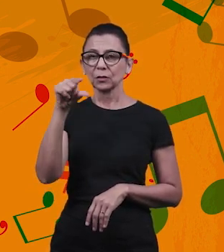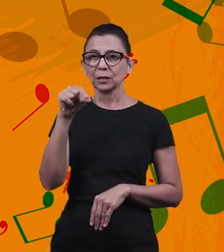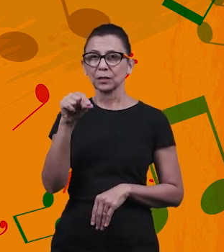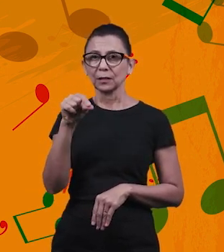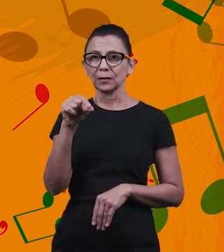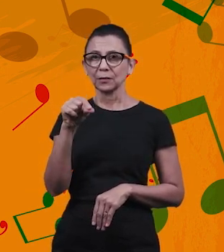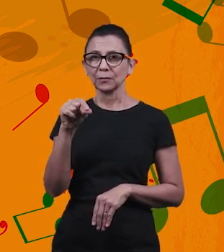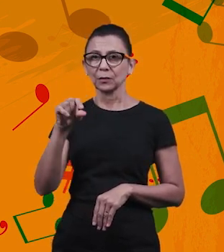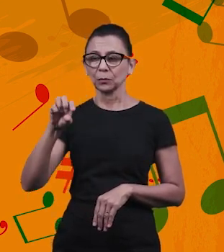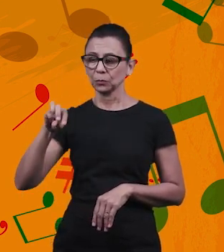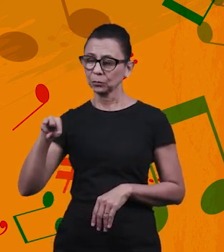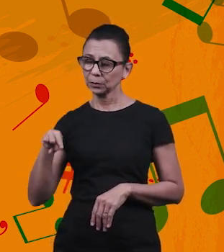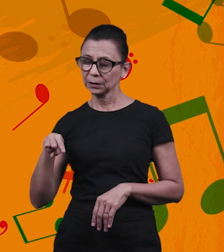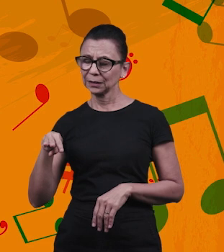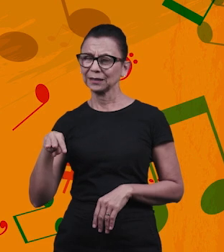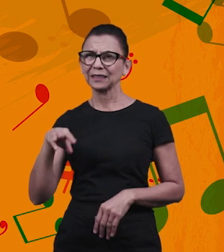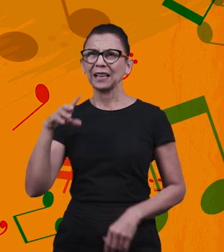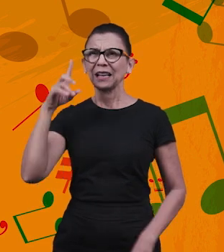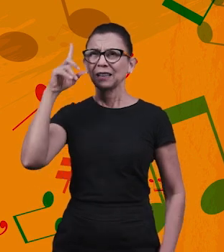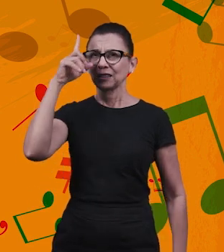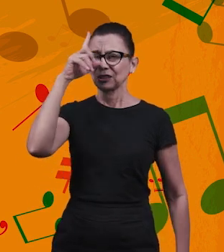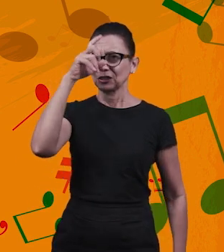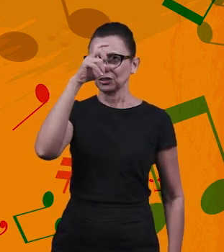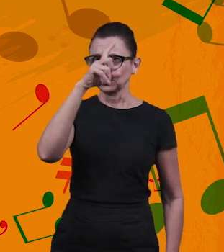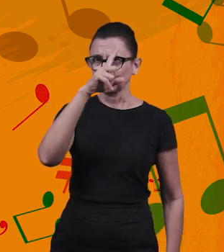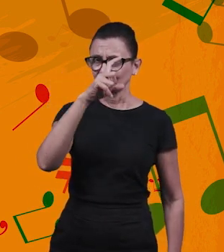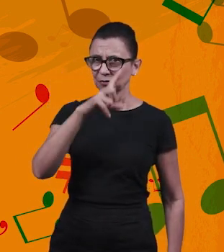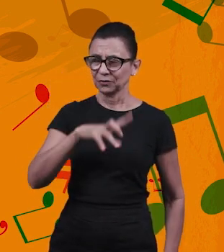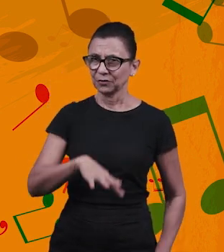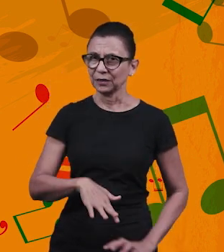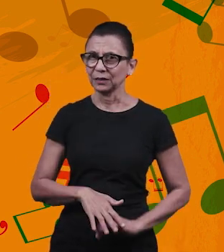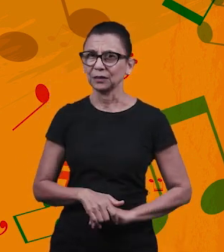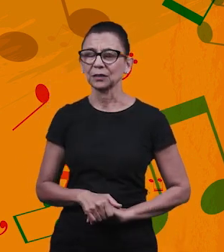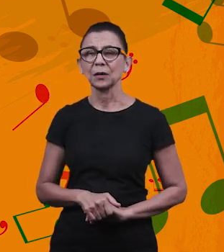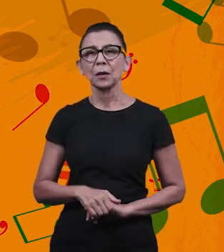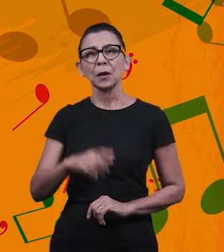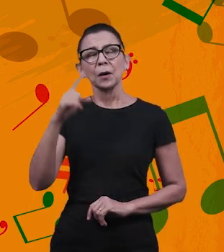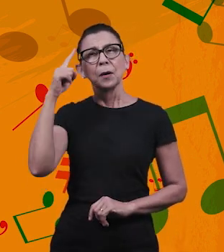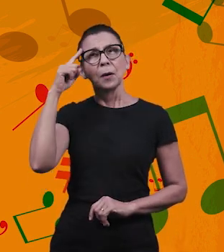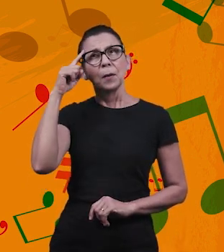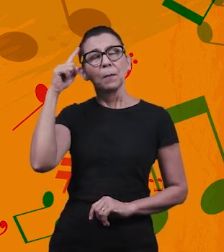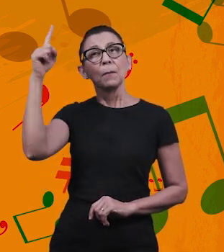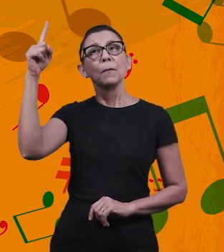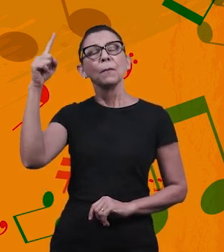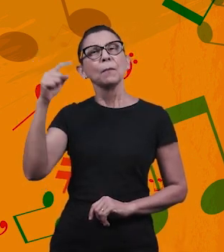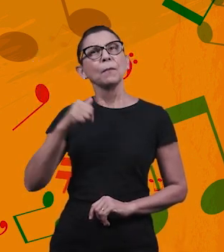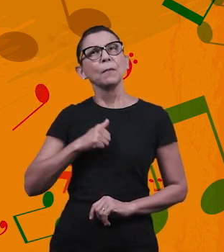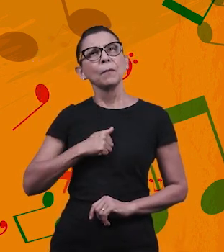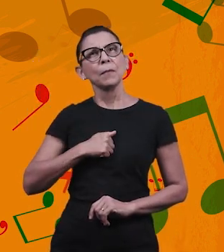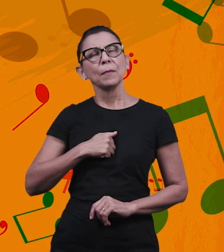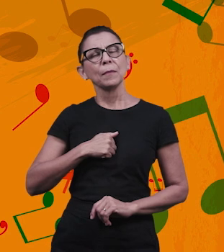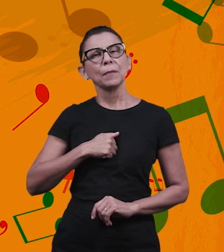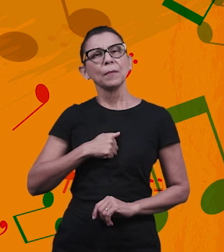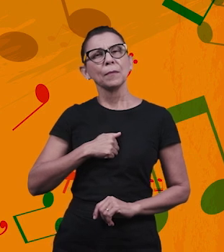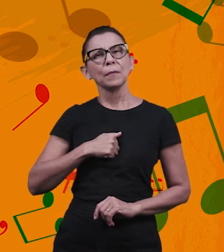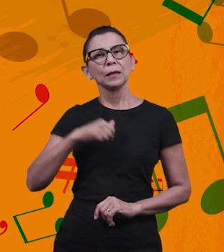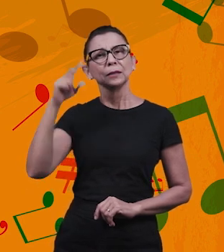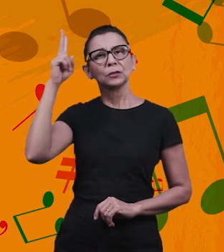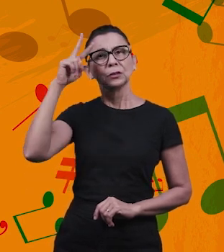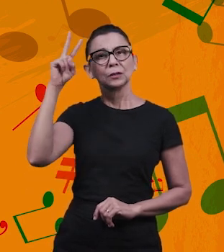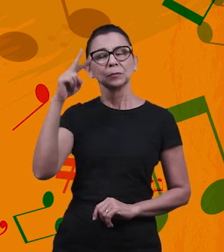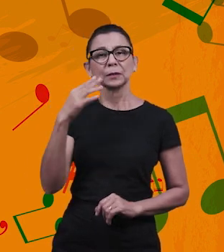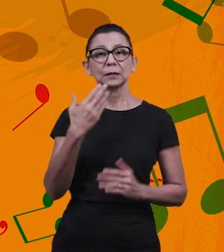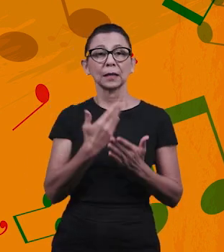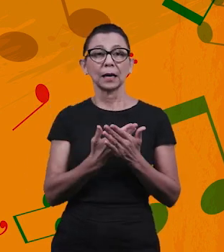которое упало, это пшеница. Но когда мы говорили об этом на уроке